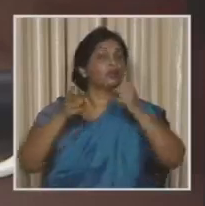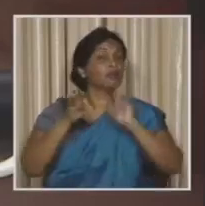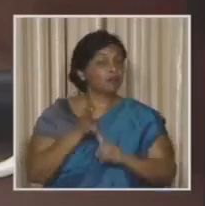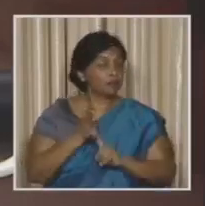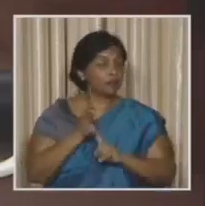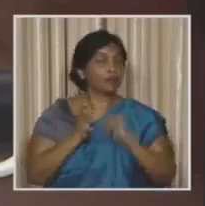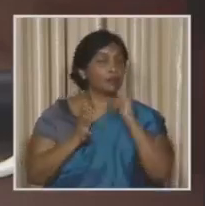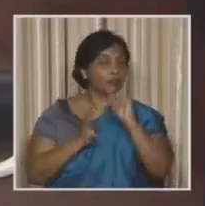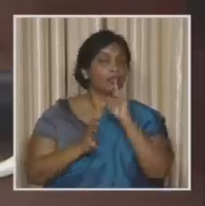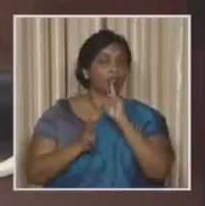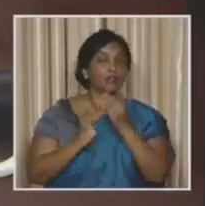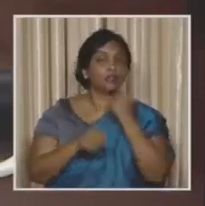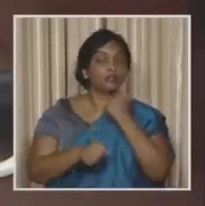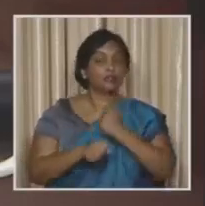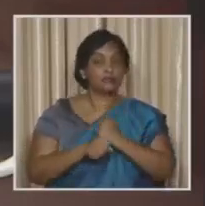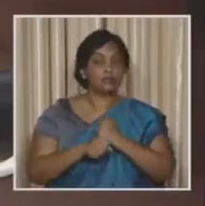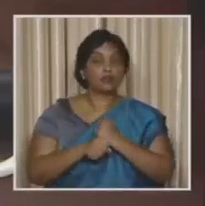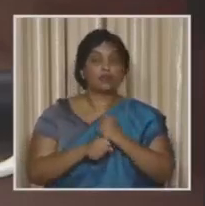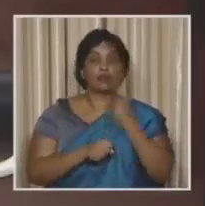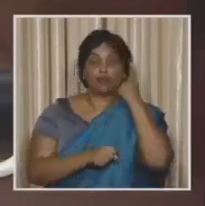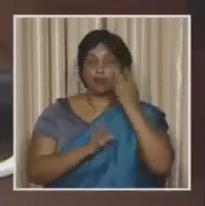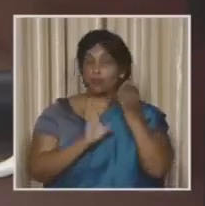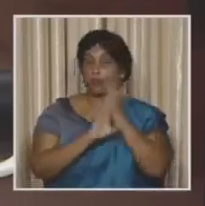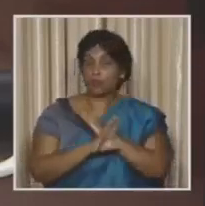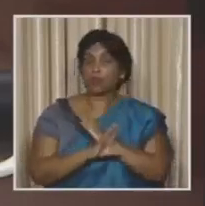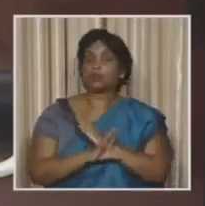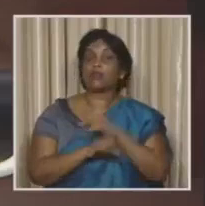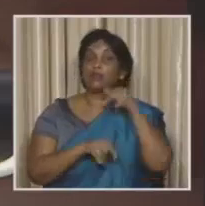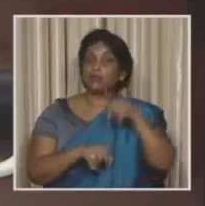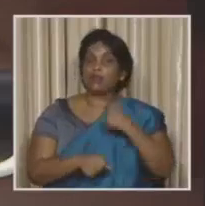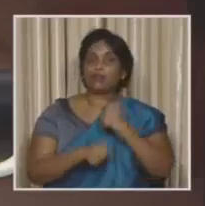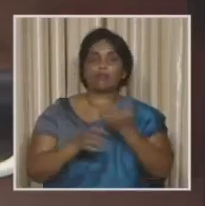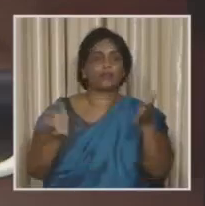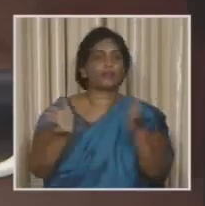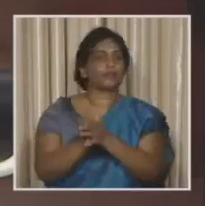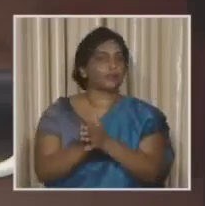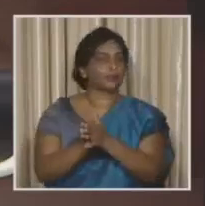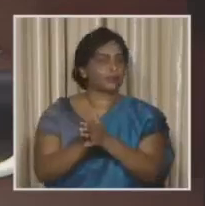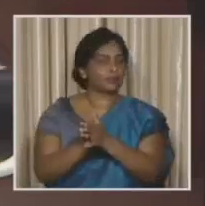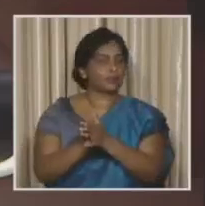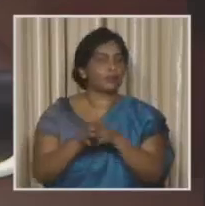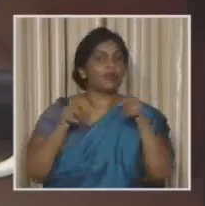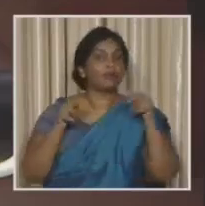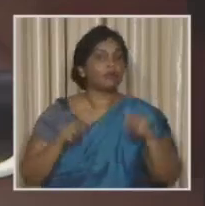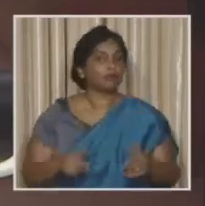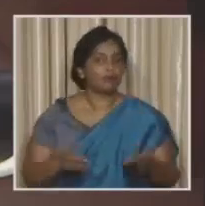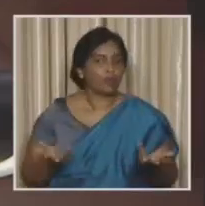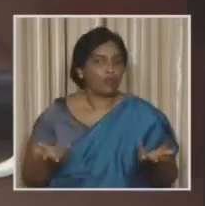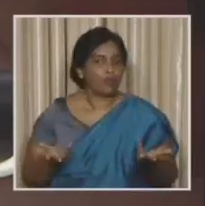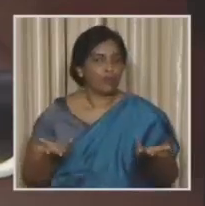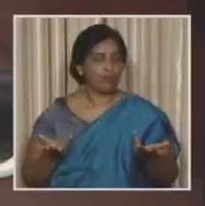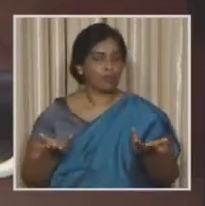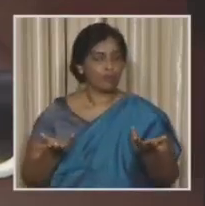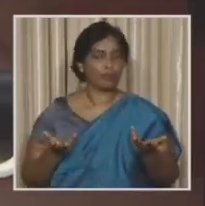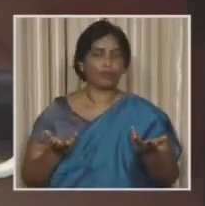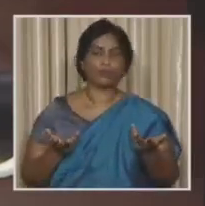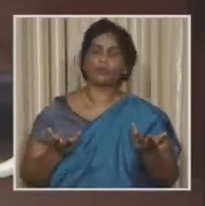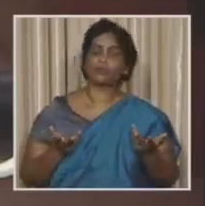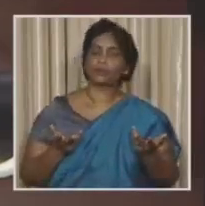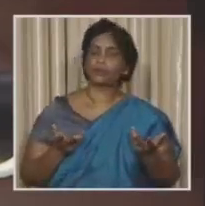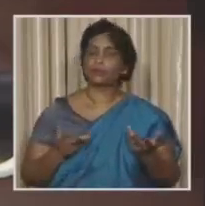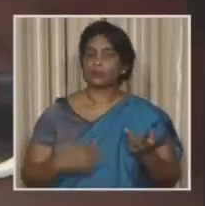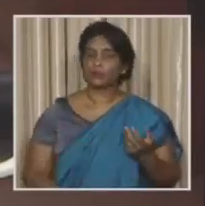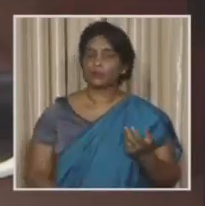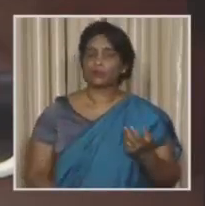එල්ල වී තිබෙනවා. හිටපු රාජ්‍යාස්සේ බුද්ධි ප්‍රධානියට ඔහුත් දැන් ආණ්ඩුවේ. දැන් මොකද සිදු වී තිබෙන්නේ?